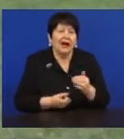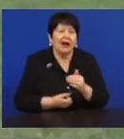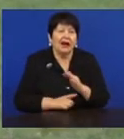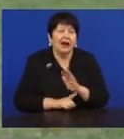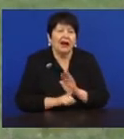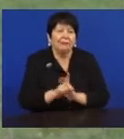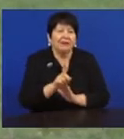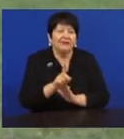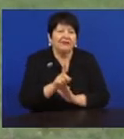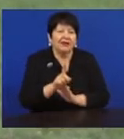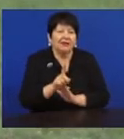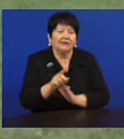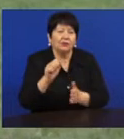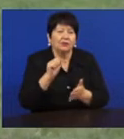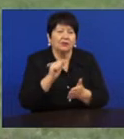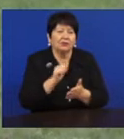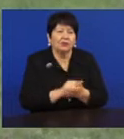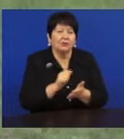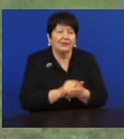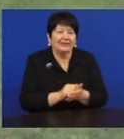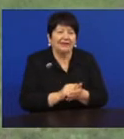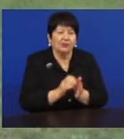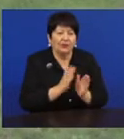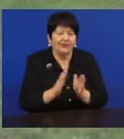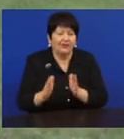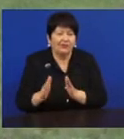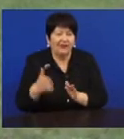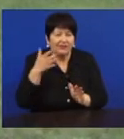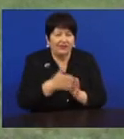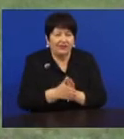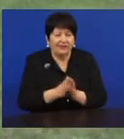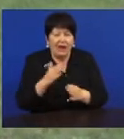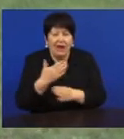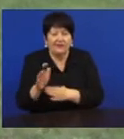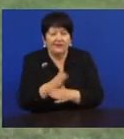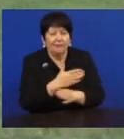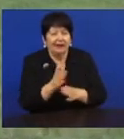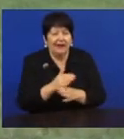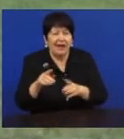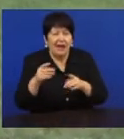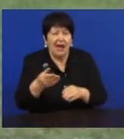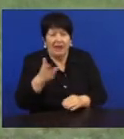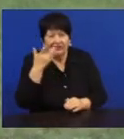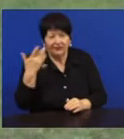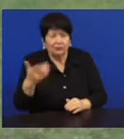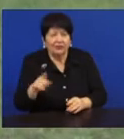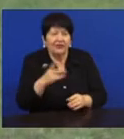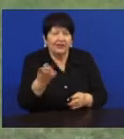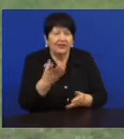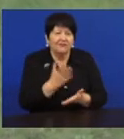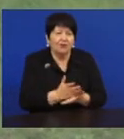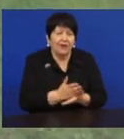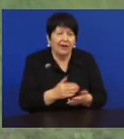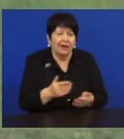apariția sau până când va fi implementat un sistem eficient de colectare separată a deșeurilor, este nevoie ca cel